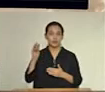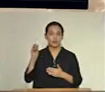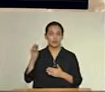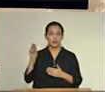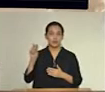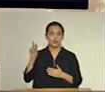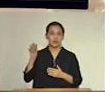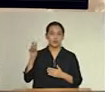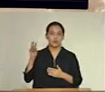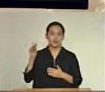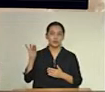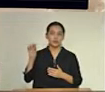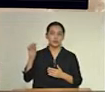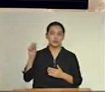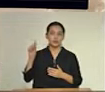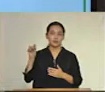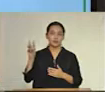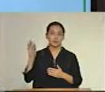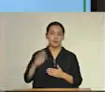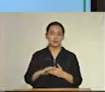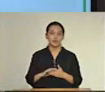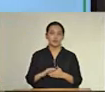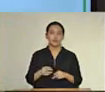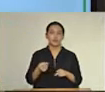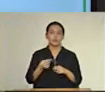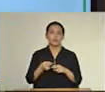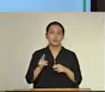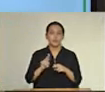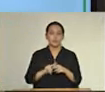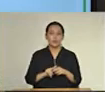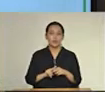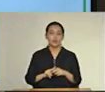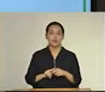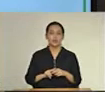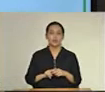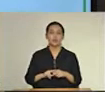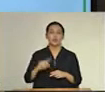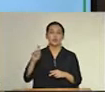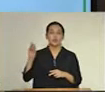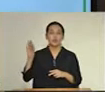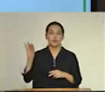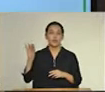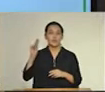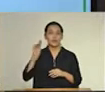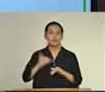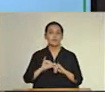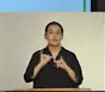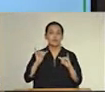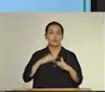Jaloliddin Azimovich Azimov. Bular zoologiya fanini rivojlanishiga o'zlarining hissalarini qo'shganlar.